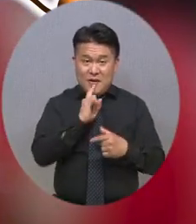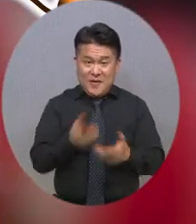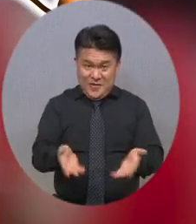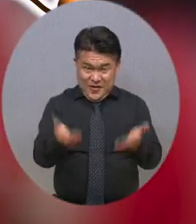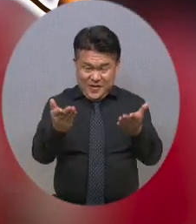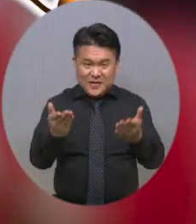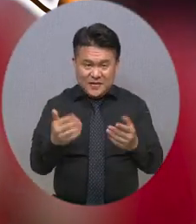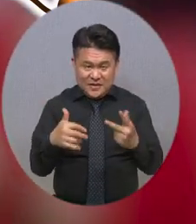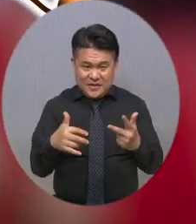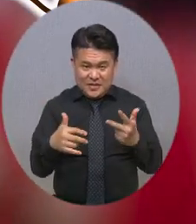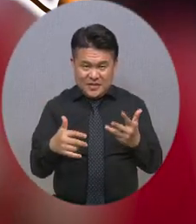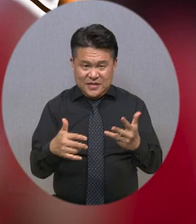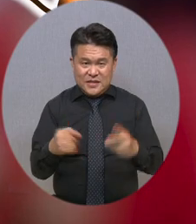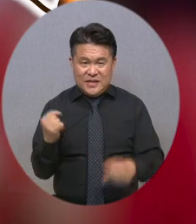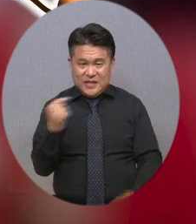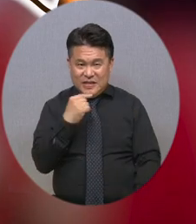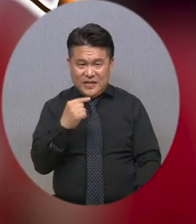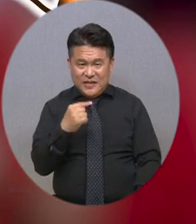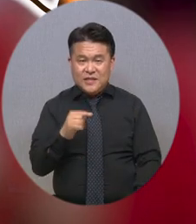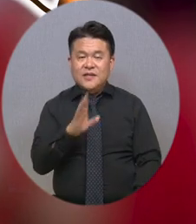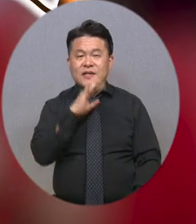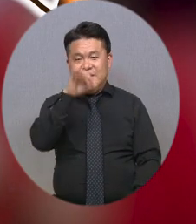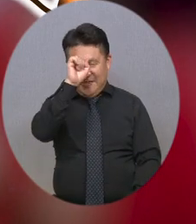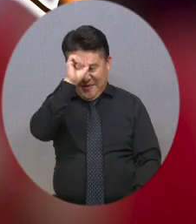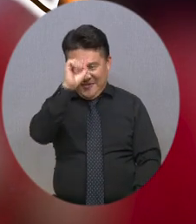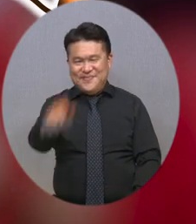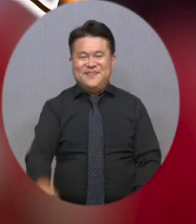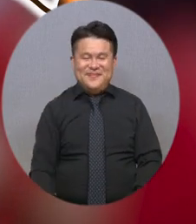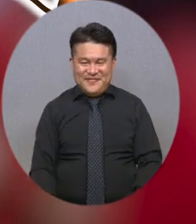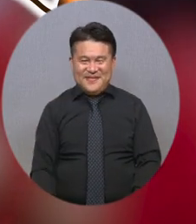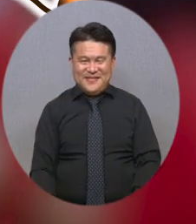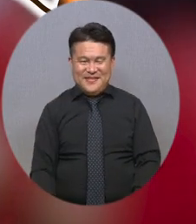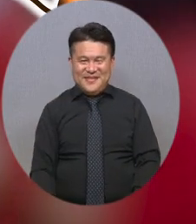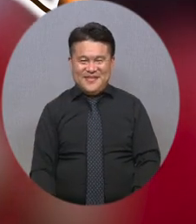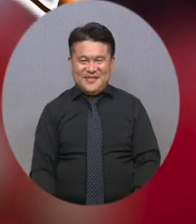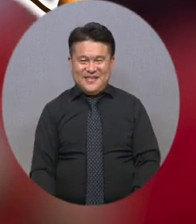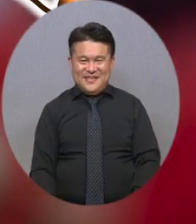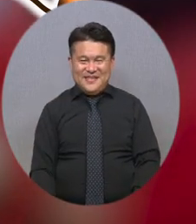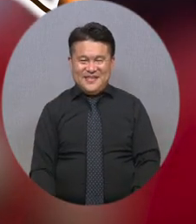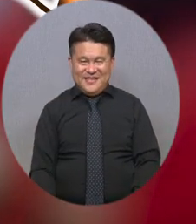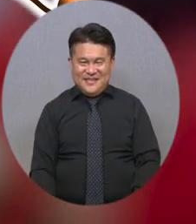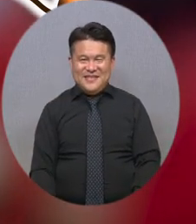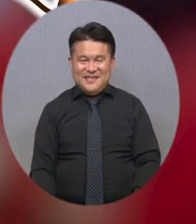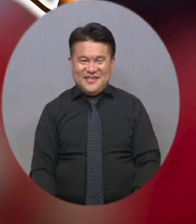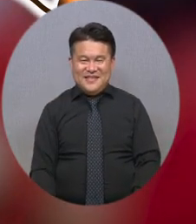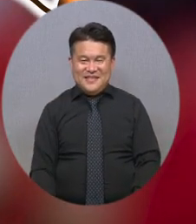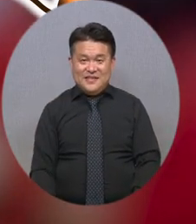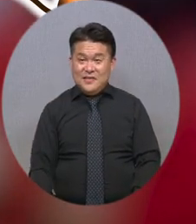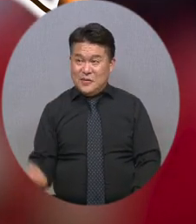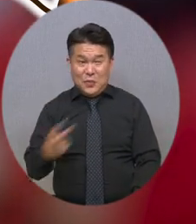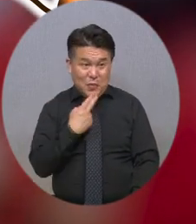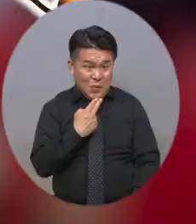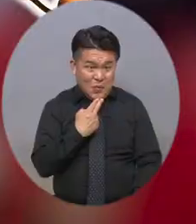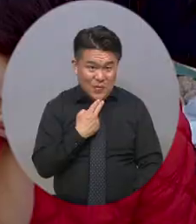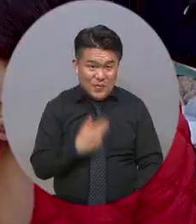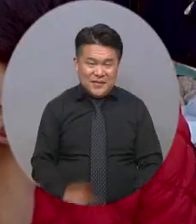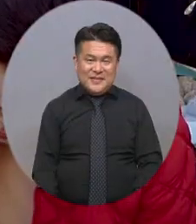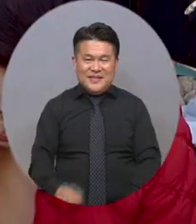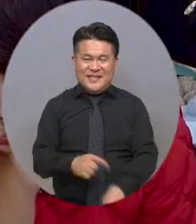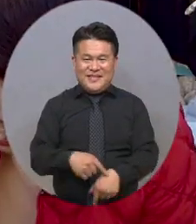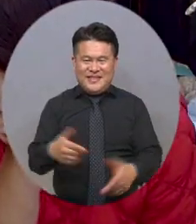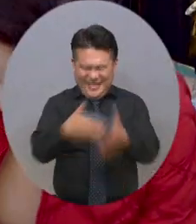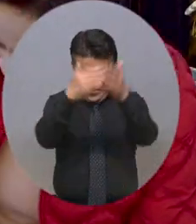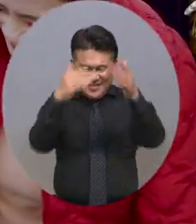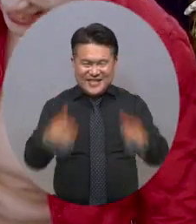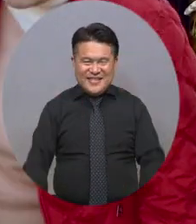애들이 좀 해요. 6초 7초. 소금은 8초? 정말 좋은 겁니다. 에버가닉 소금 좋은 더 없어요?